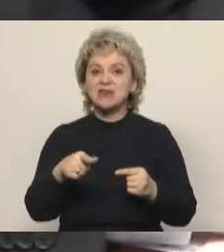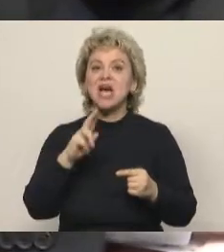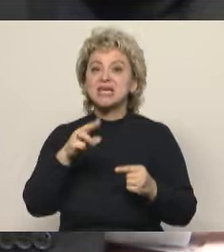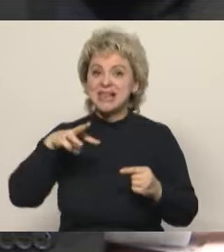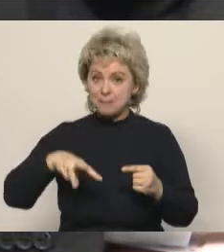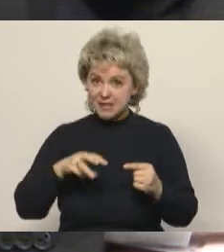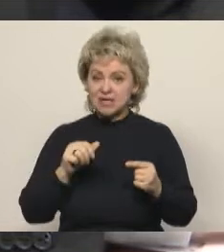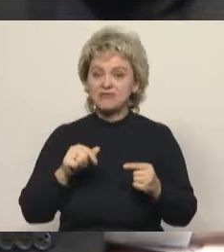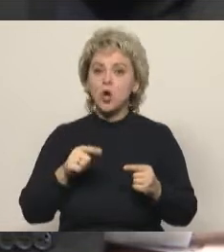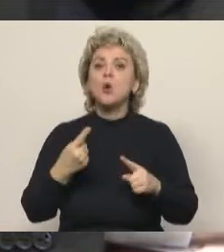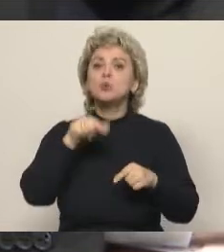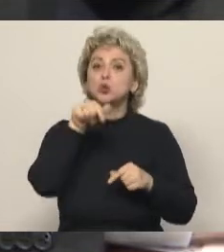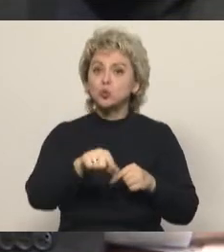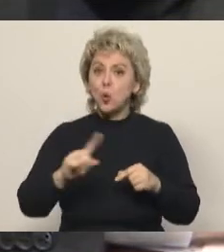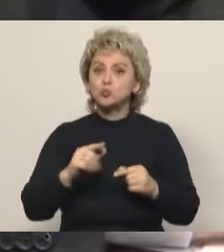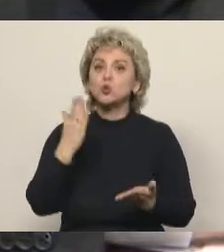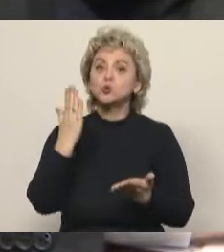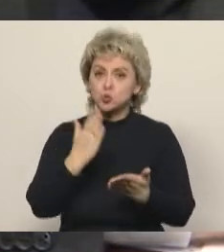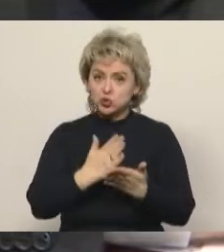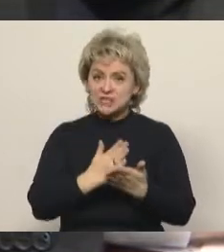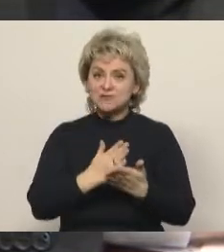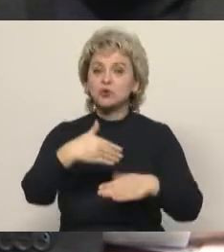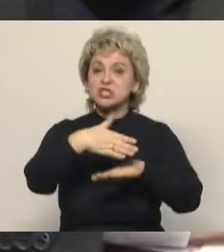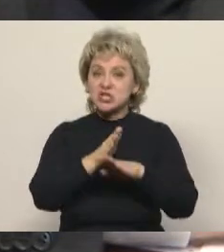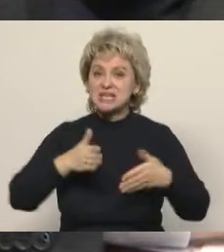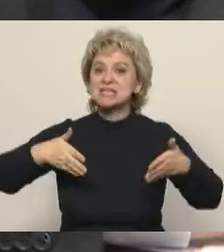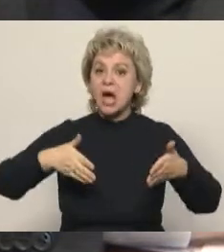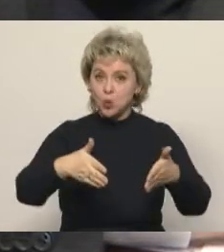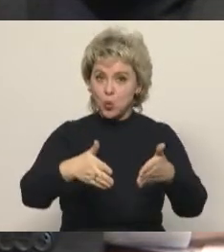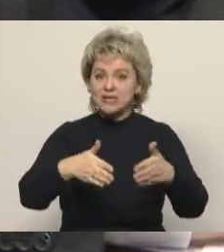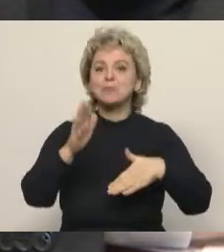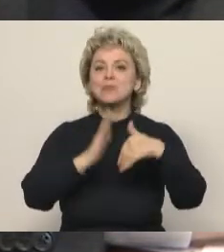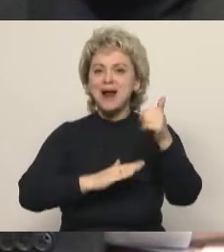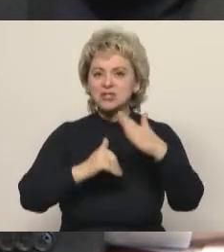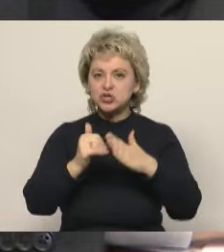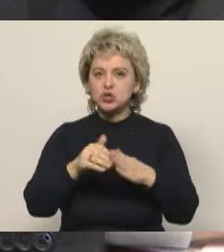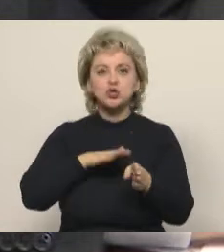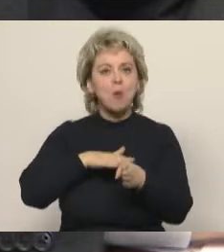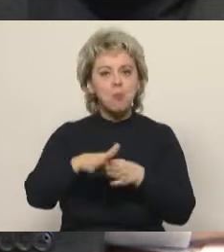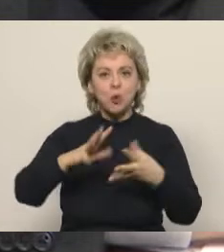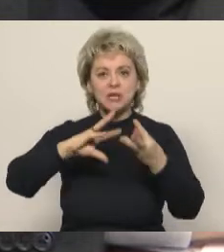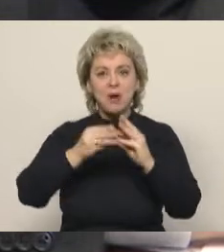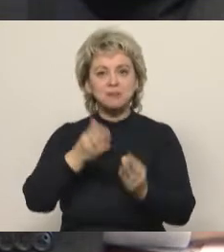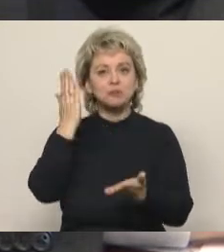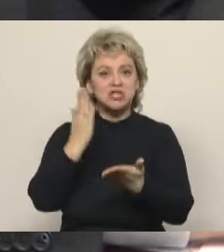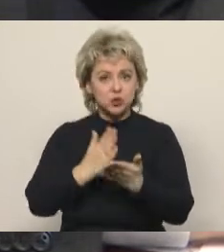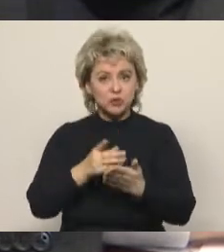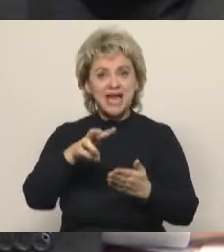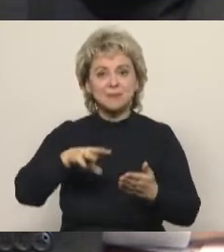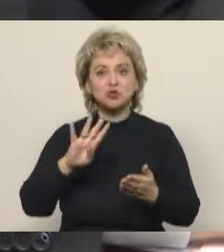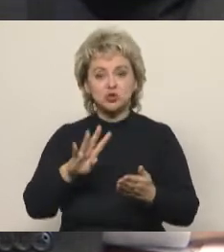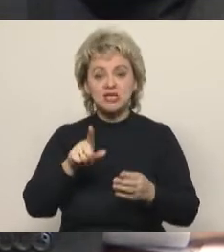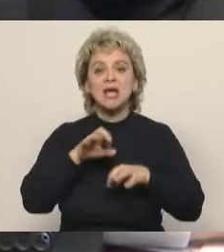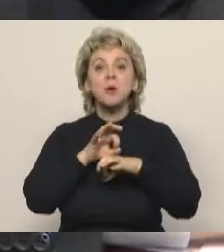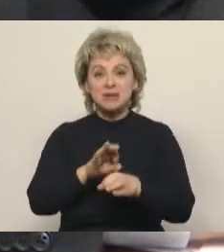35,5 километров, при том, что существующая часть дороги практически в полном объеме, существующая М4,